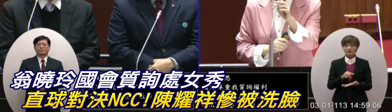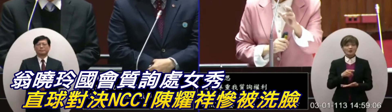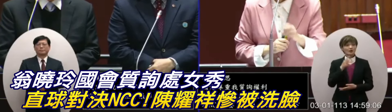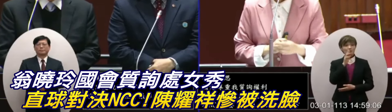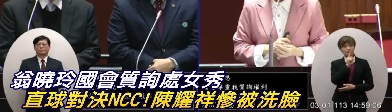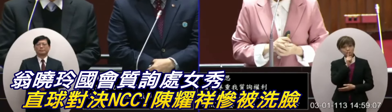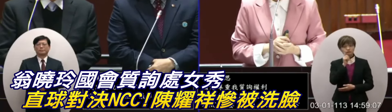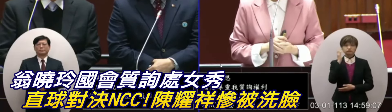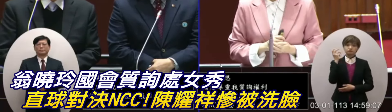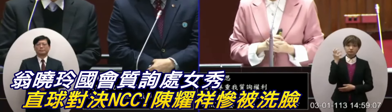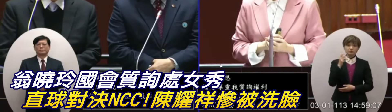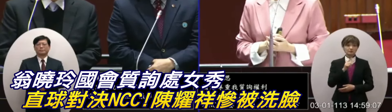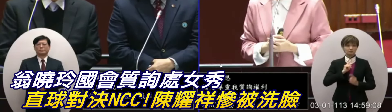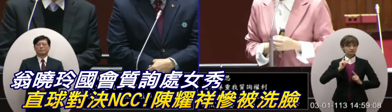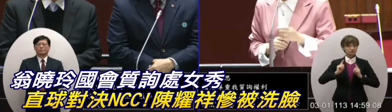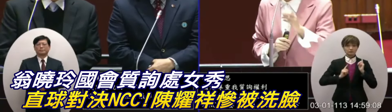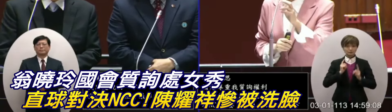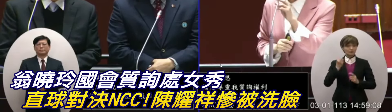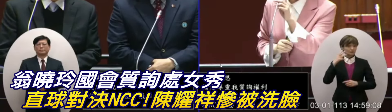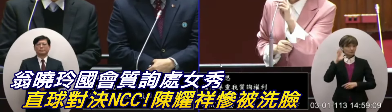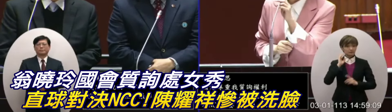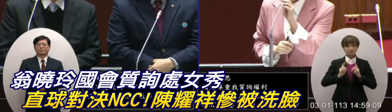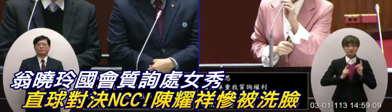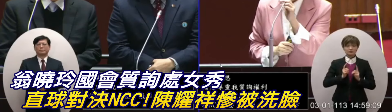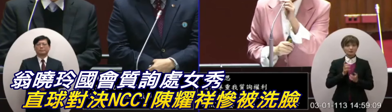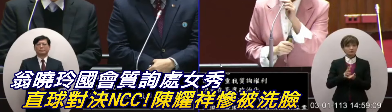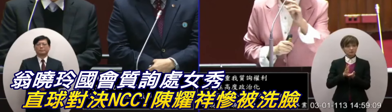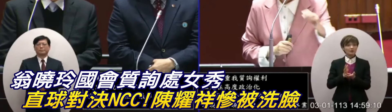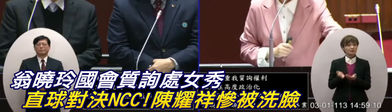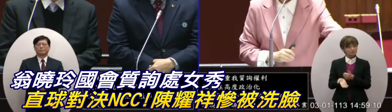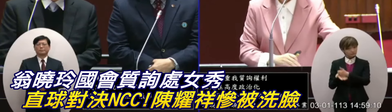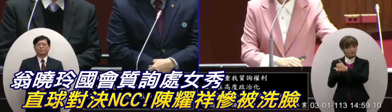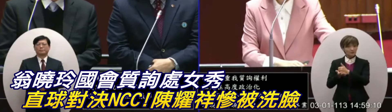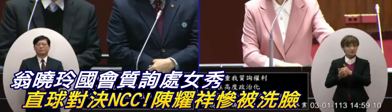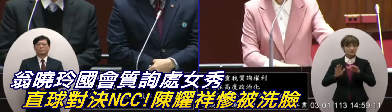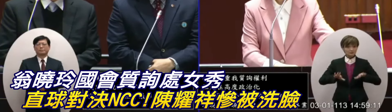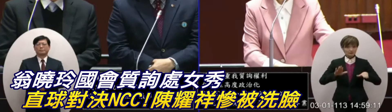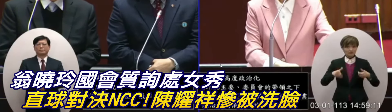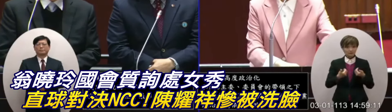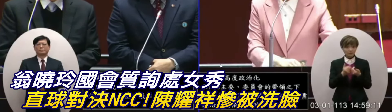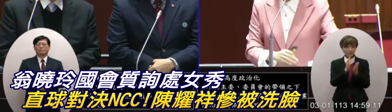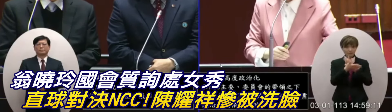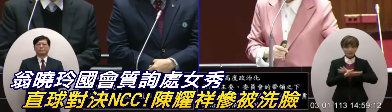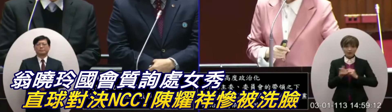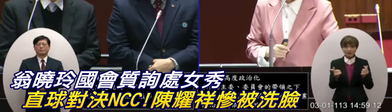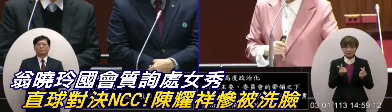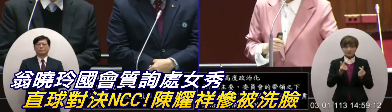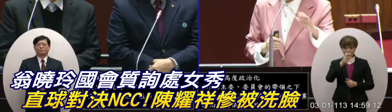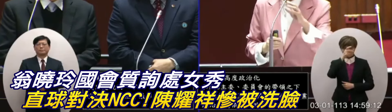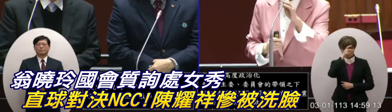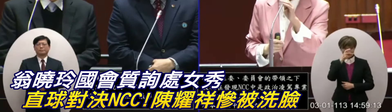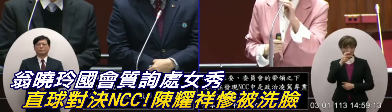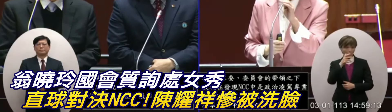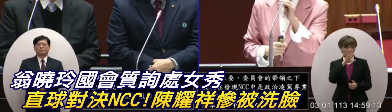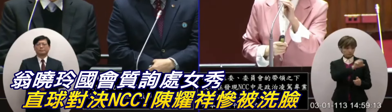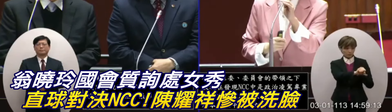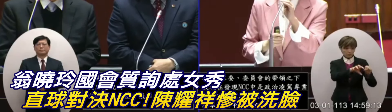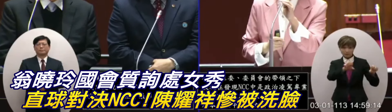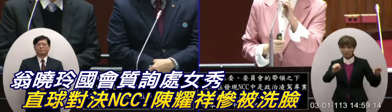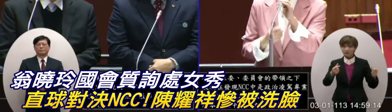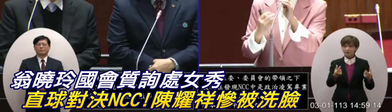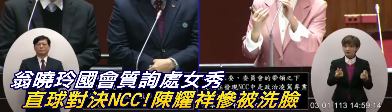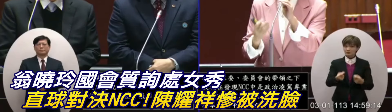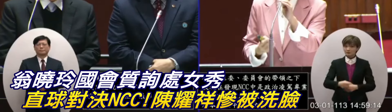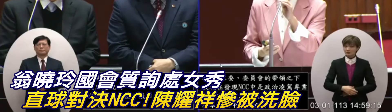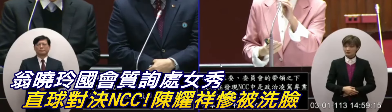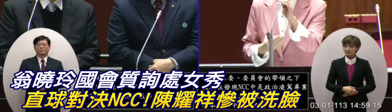护新闻自由，但是现在却变成像是警总。我不知道有哪件事情